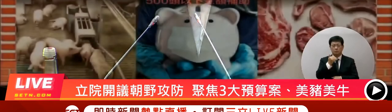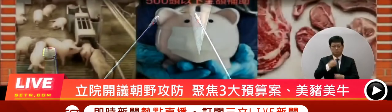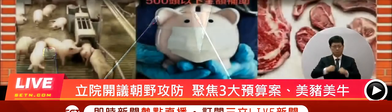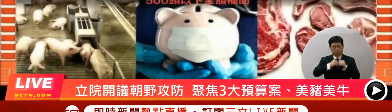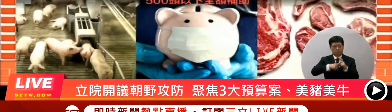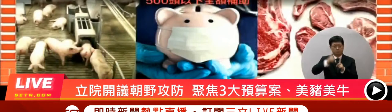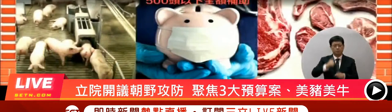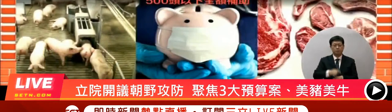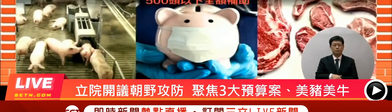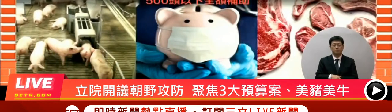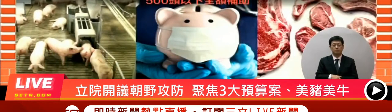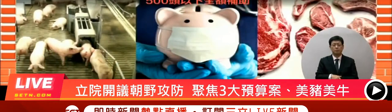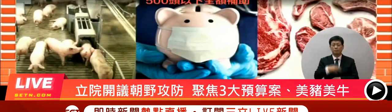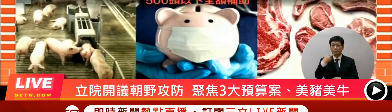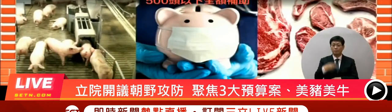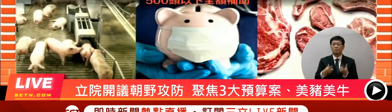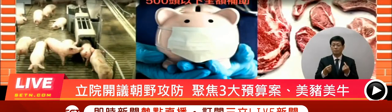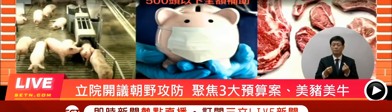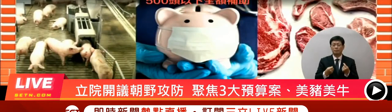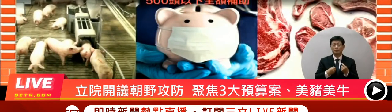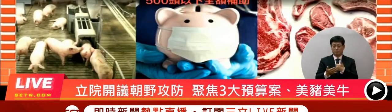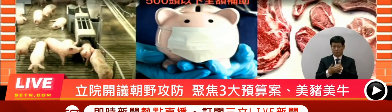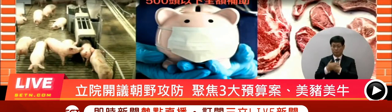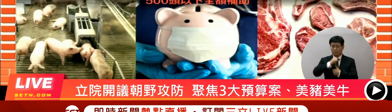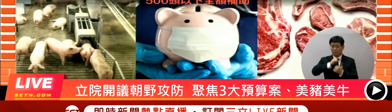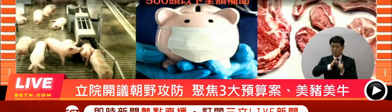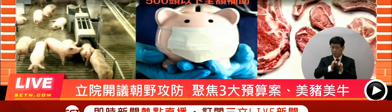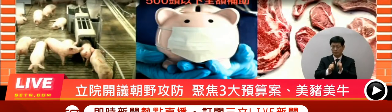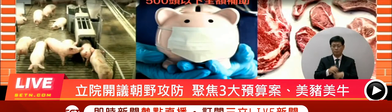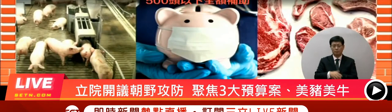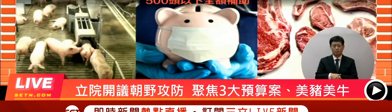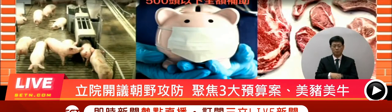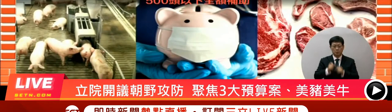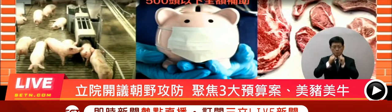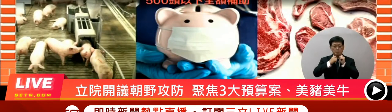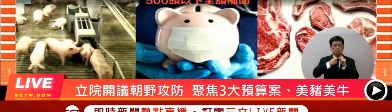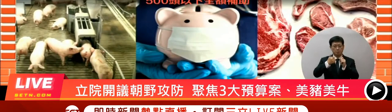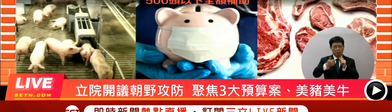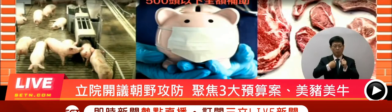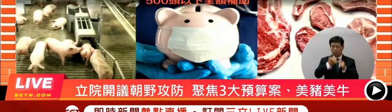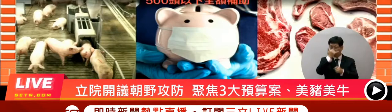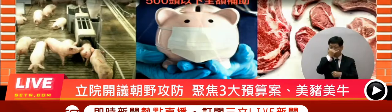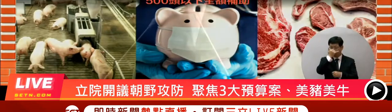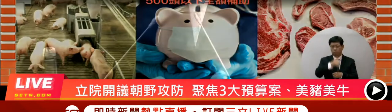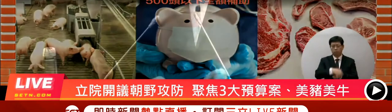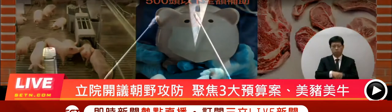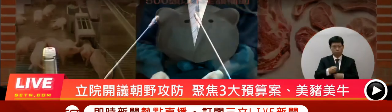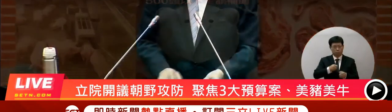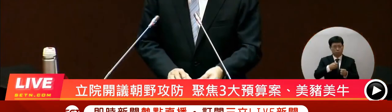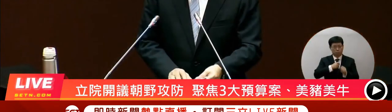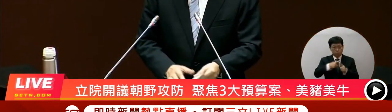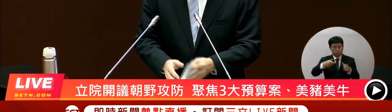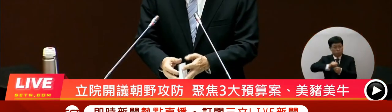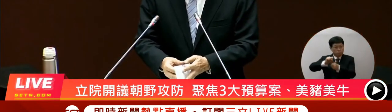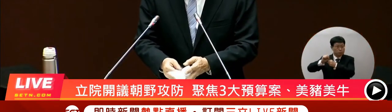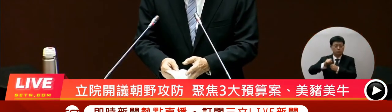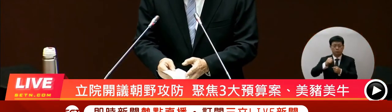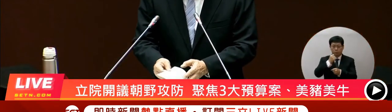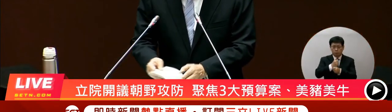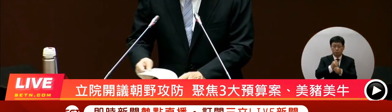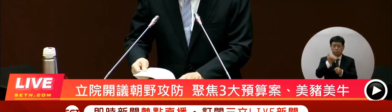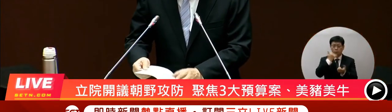力，也提供国人更高品质的猪肉肉制品，并且销